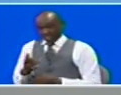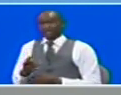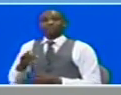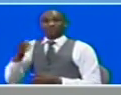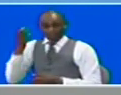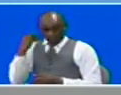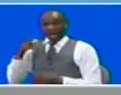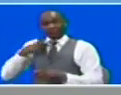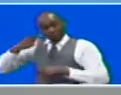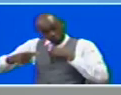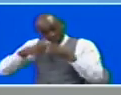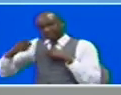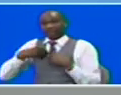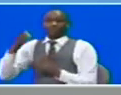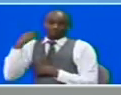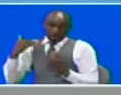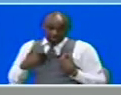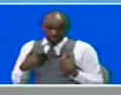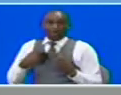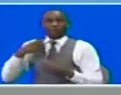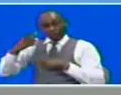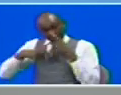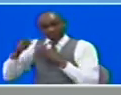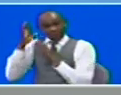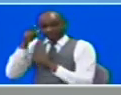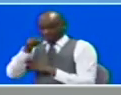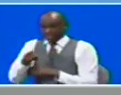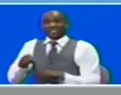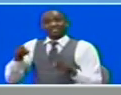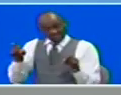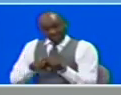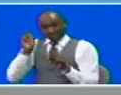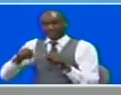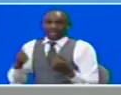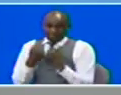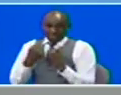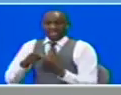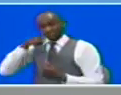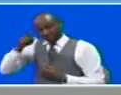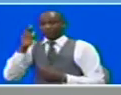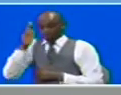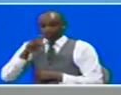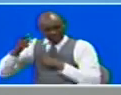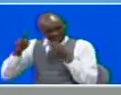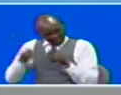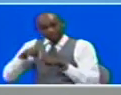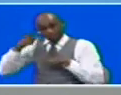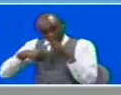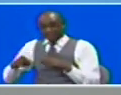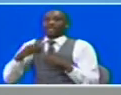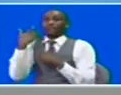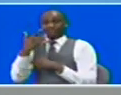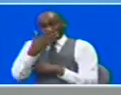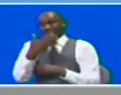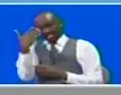na utaratibu. Utaratibu tu ambao tunatarajia ndio inafaa kuwa wakati huu. Alipitia utaratibu ule, alipeleka